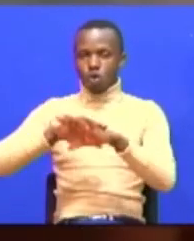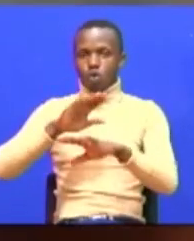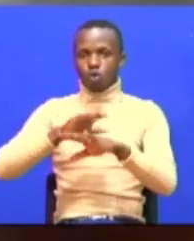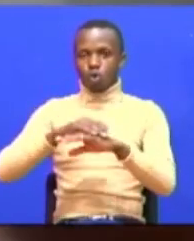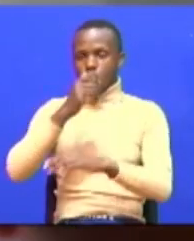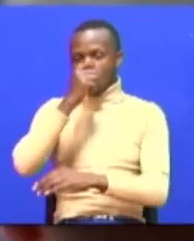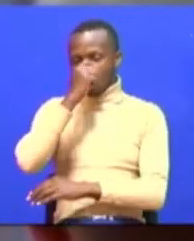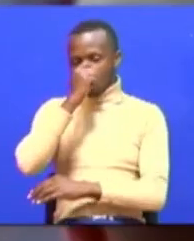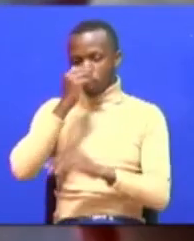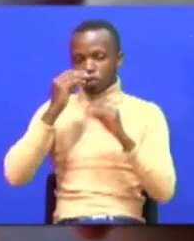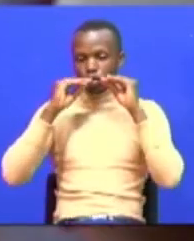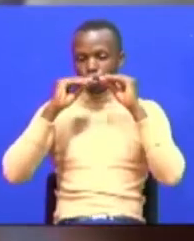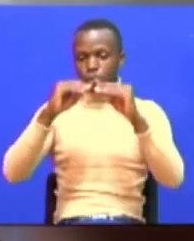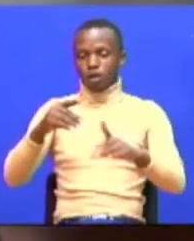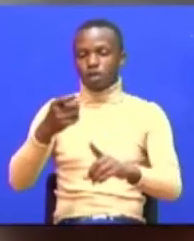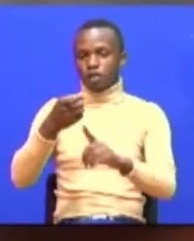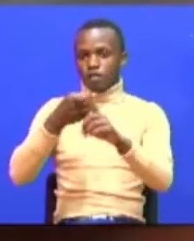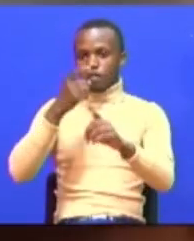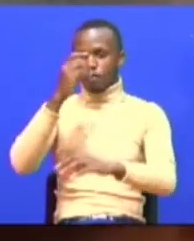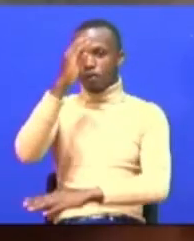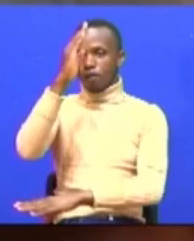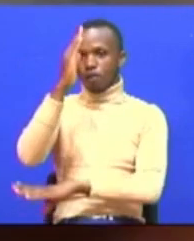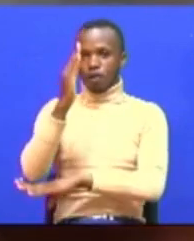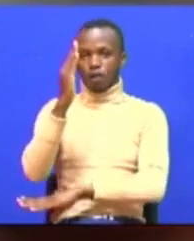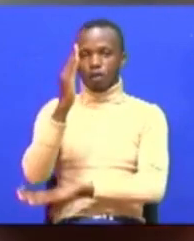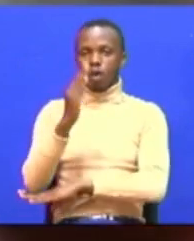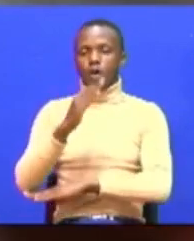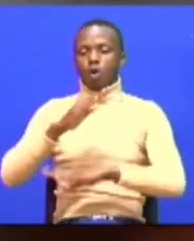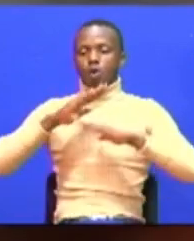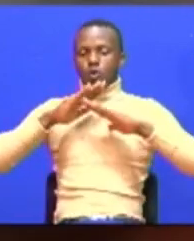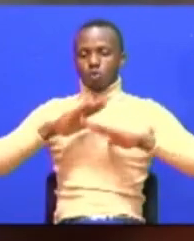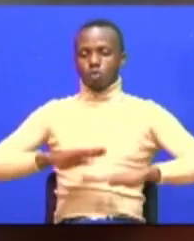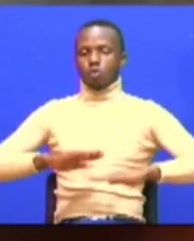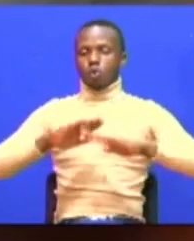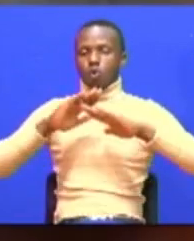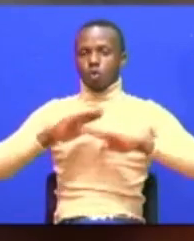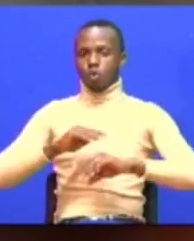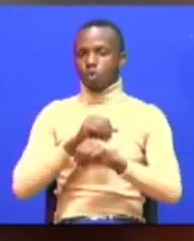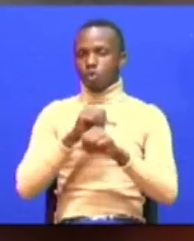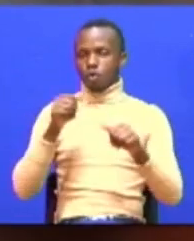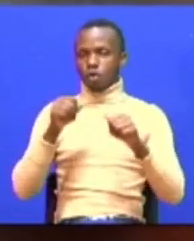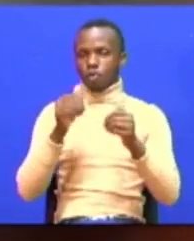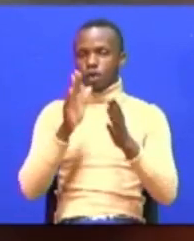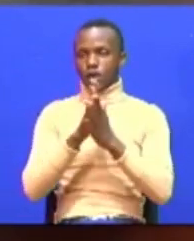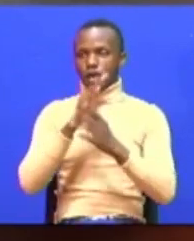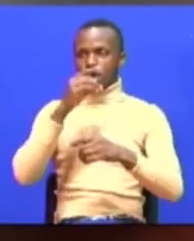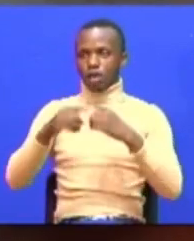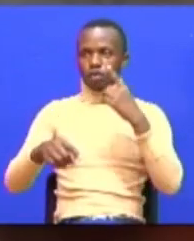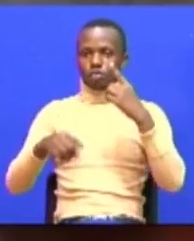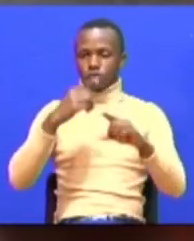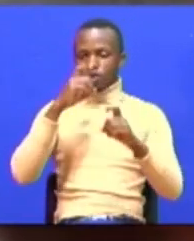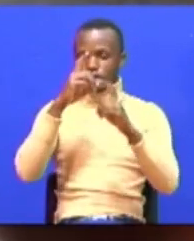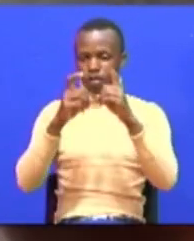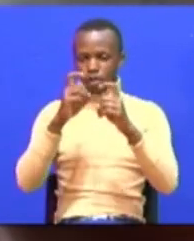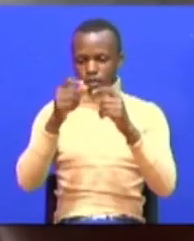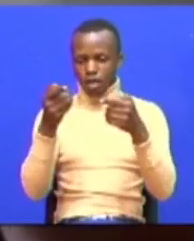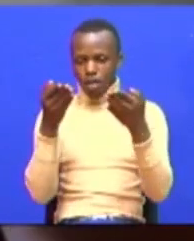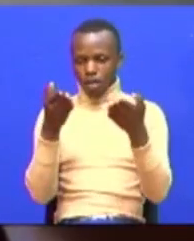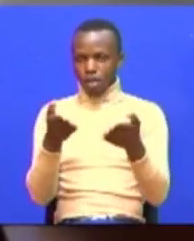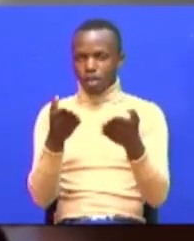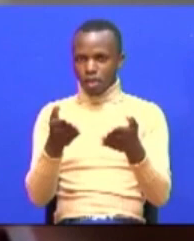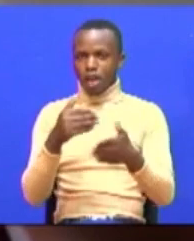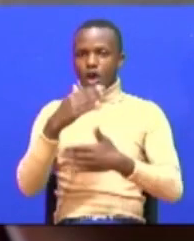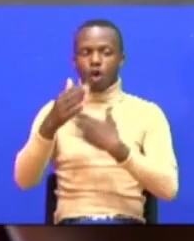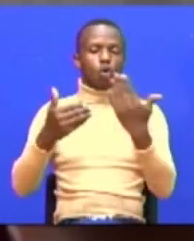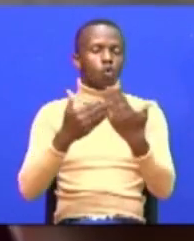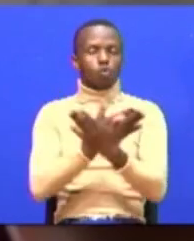watakia baraka ya Mungu, utulifu mkubwa na ushindi katika mtihani huu. Kila mmoja